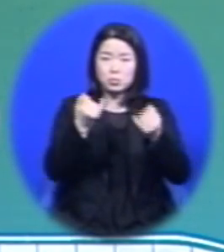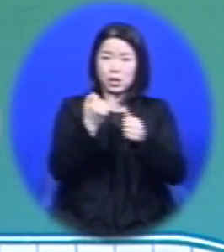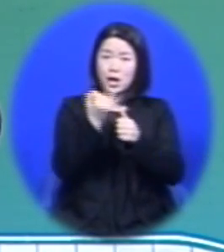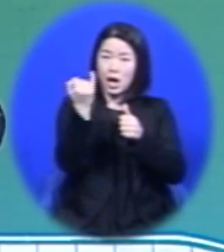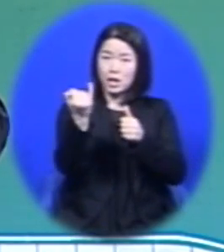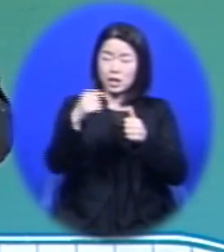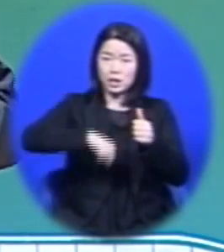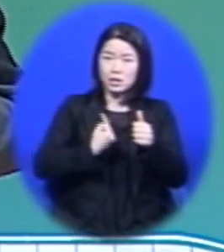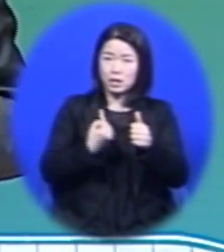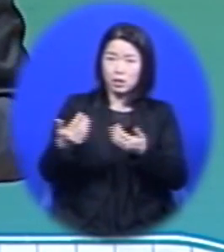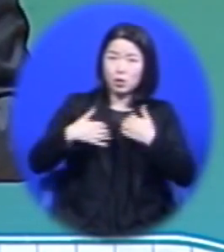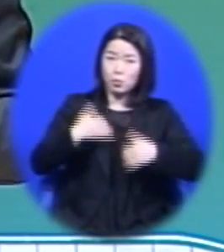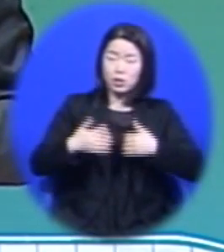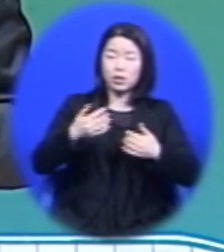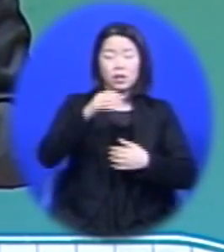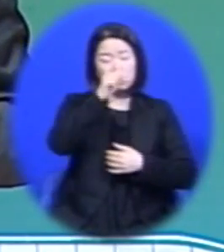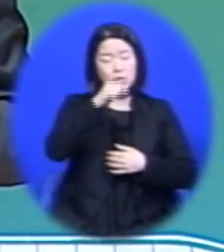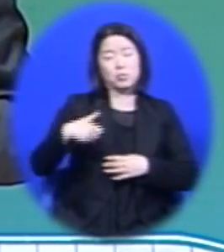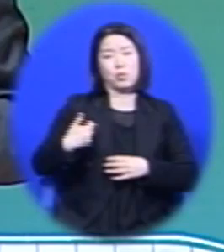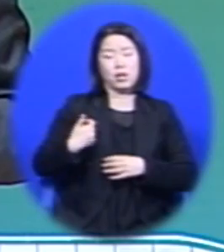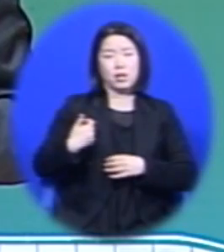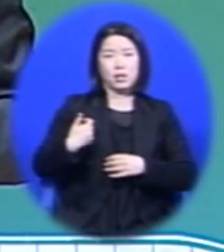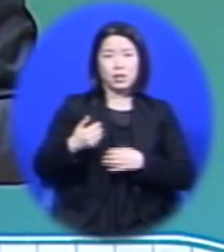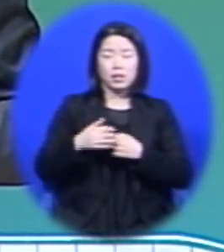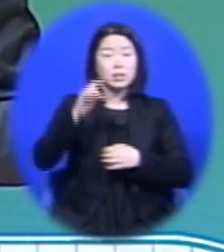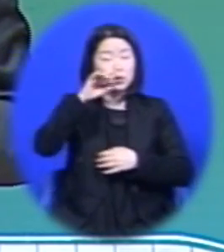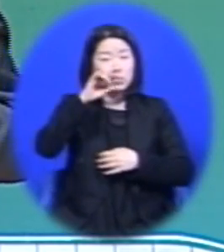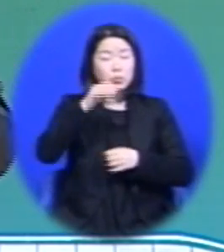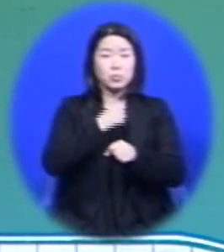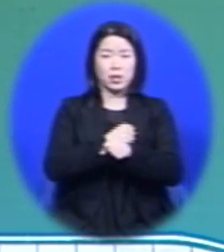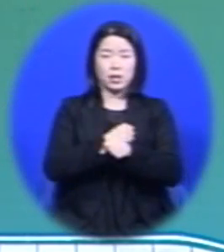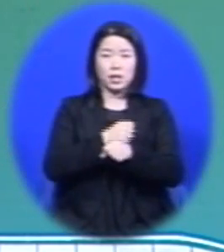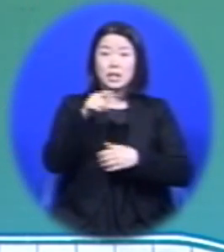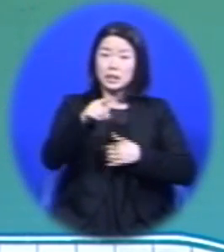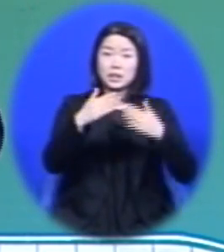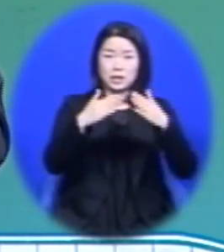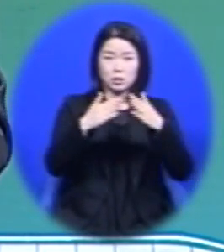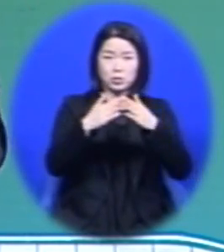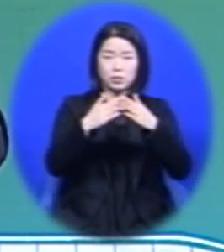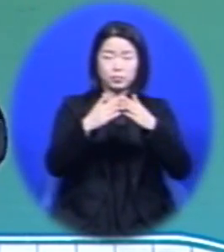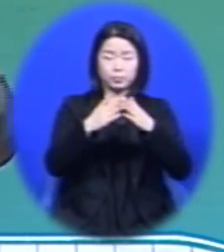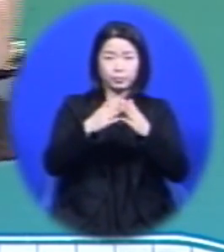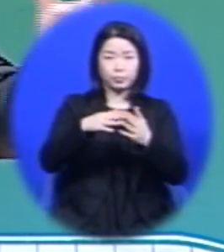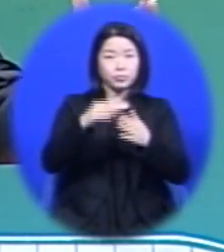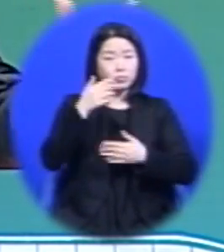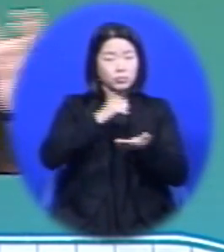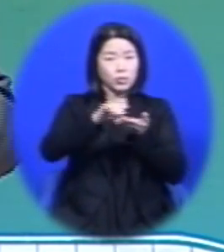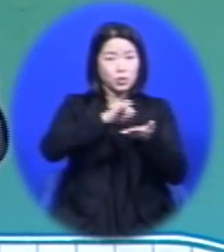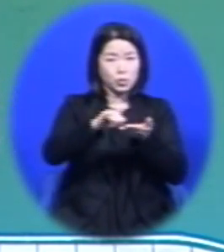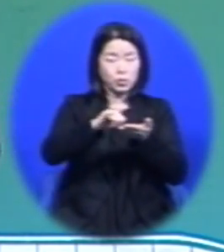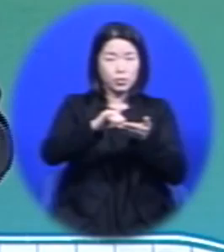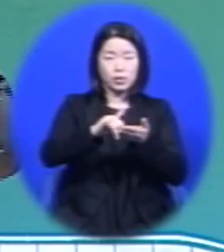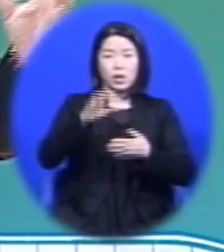받아줄지 그것을 궁금해했습니다. 그 집은 이 뉴욕에서 플로리다로